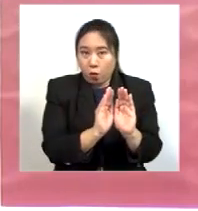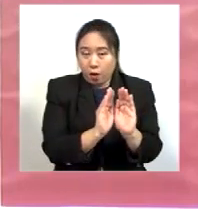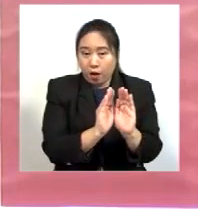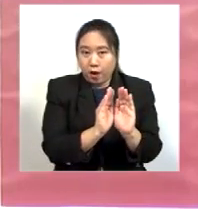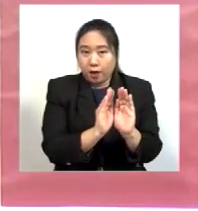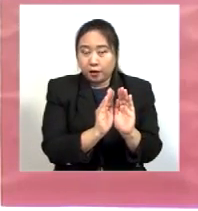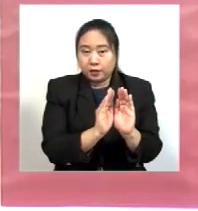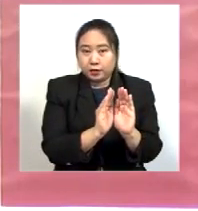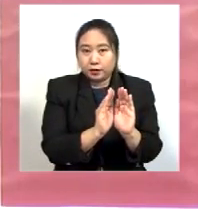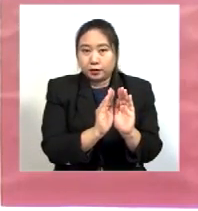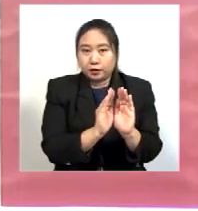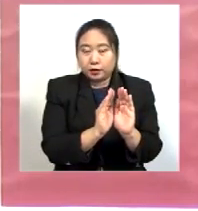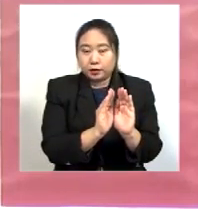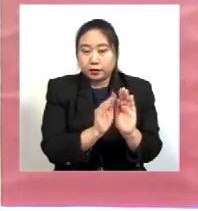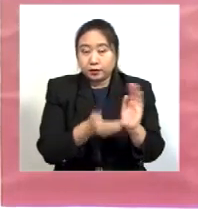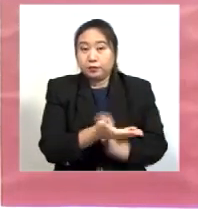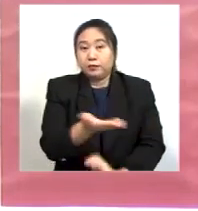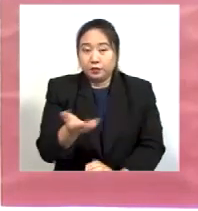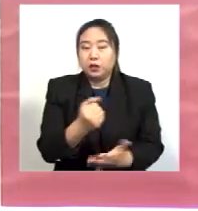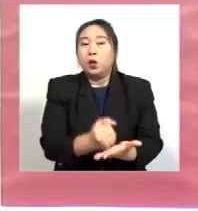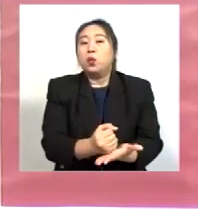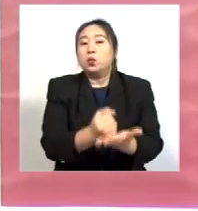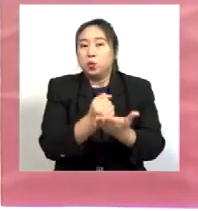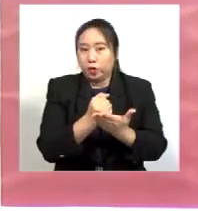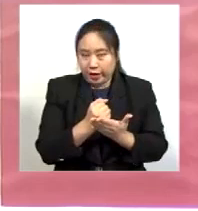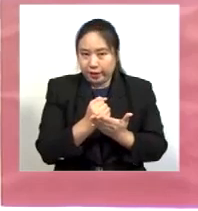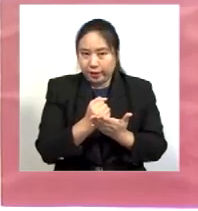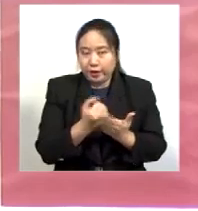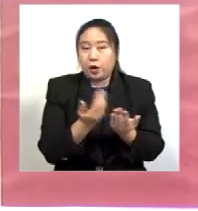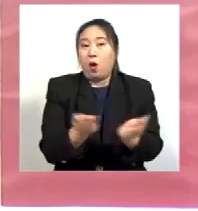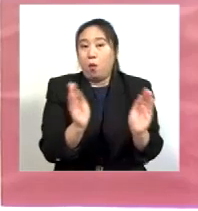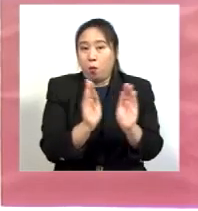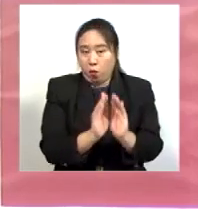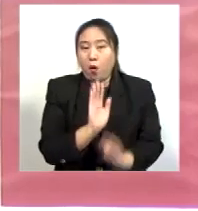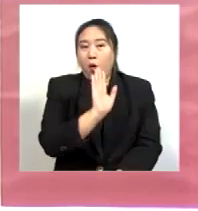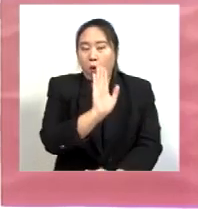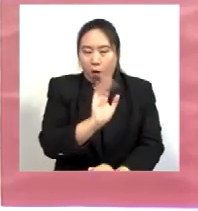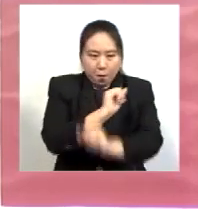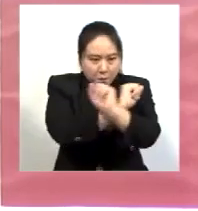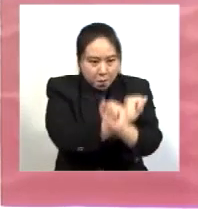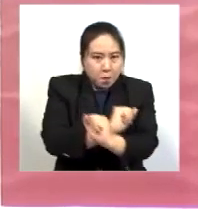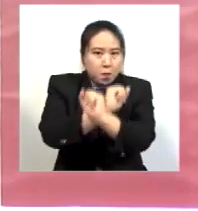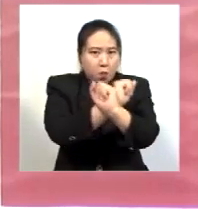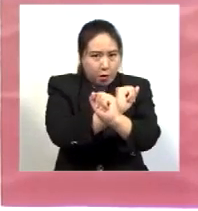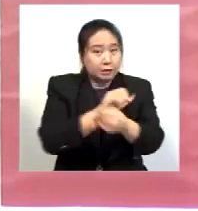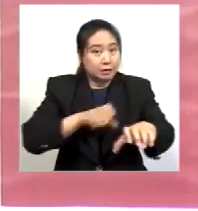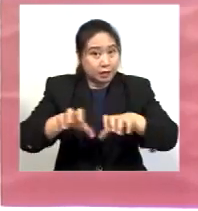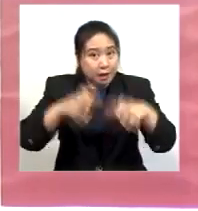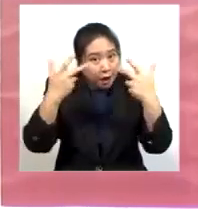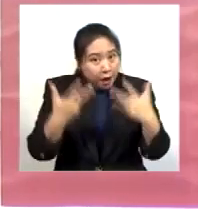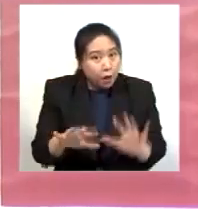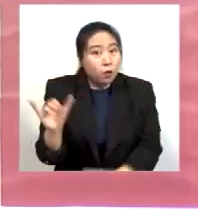ได้ช่วยกันคนละไม้คนละมือที่จะจัดการครอบครัวของท่านให้ปลอดโรคได้เป็นอย่างดีแล้วยังนะ